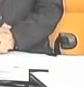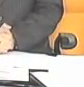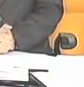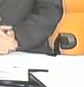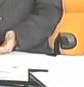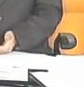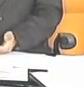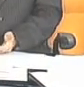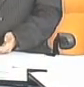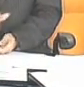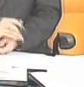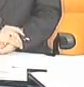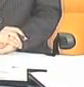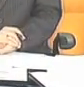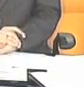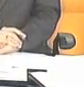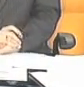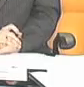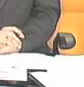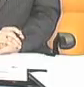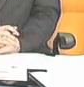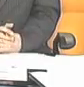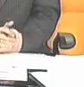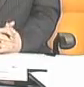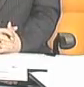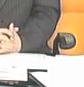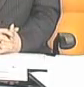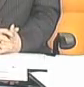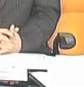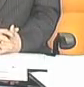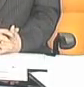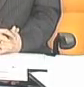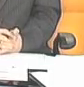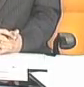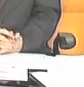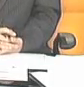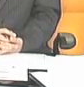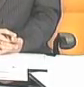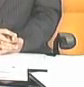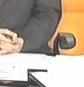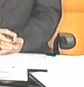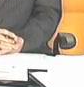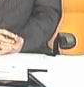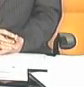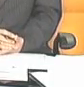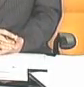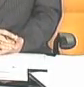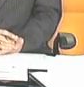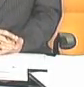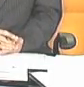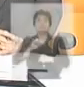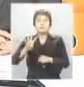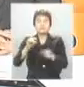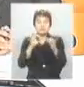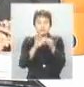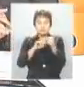สวัสดีครับ สวัสดีค่ะต้อนรับเข้าสู่ข่าวเที่ยงไทย PBS วันที่5พฤษภาคม2554ดิฉันพิมพ์พิมลปัญญานะค่ะ และผมลานบุญวัฒกุ